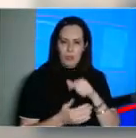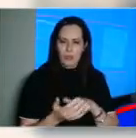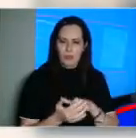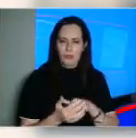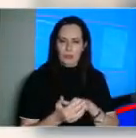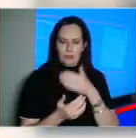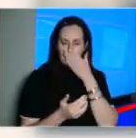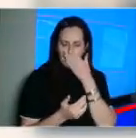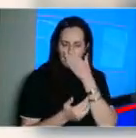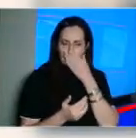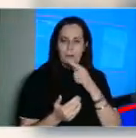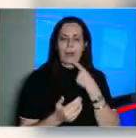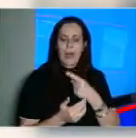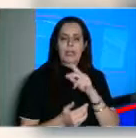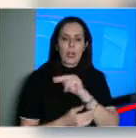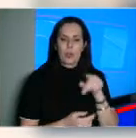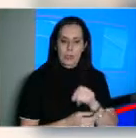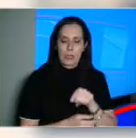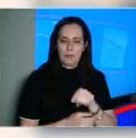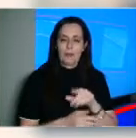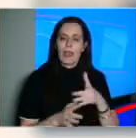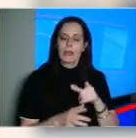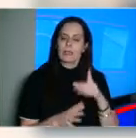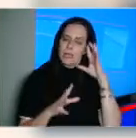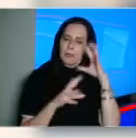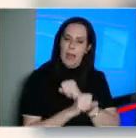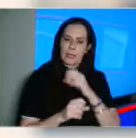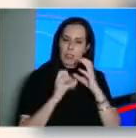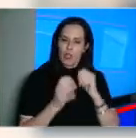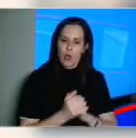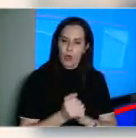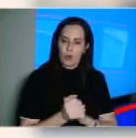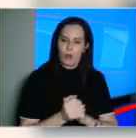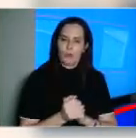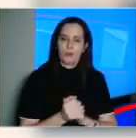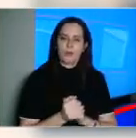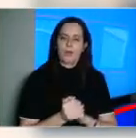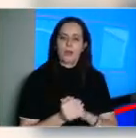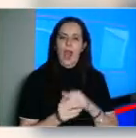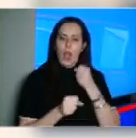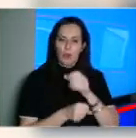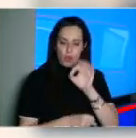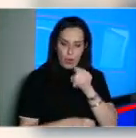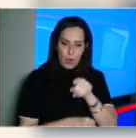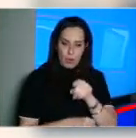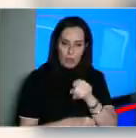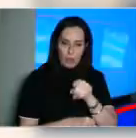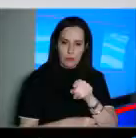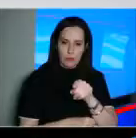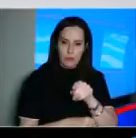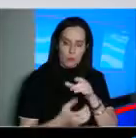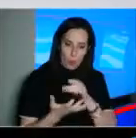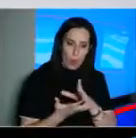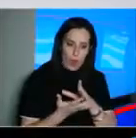בפייק ניוז, אלא נדבר על הנושא הזה, איך זה נתפס בעצם בתקשורת ובציבור. הדובר שלה היום